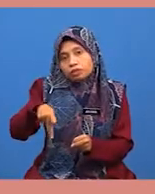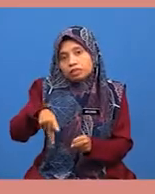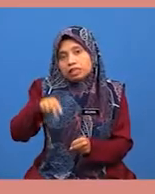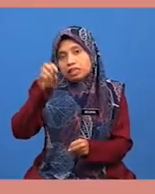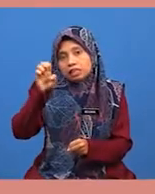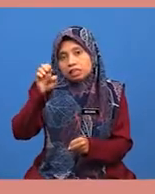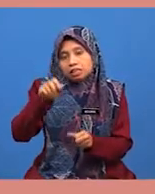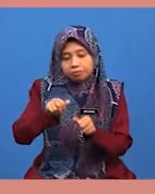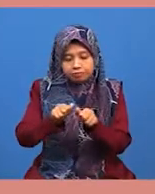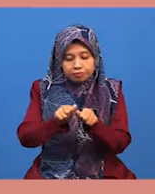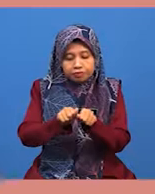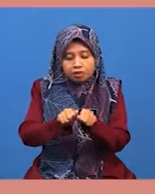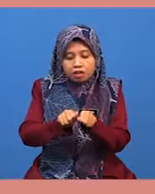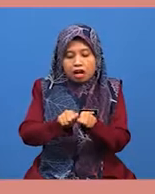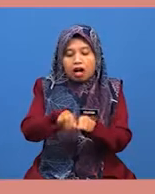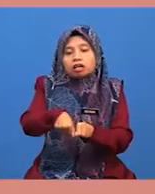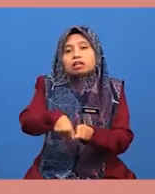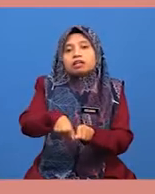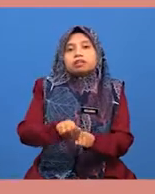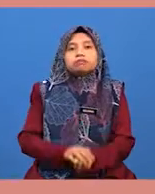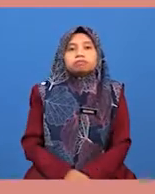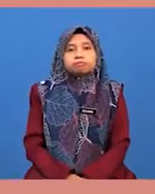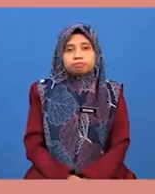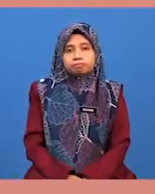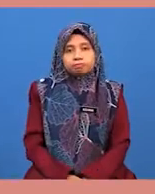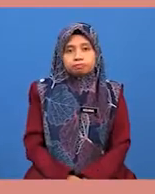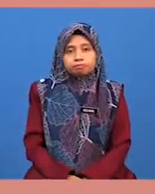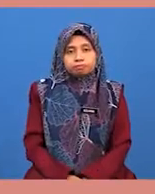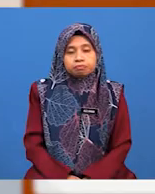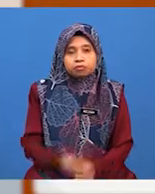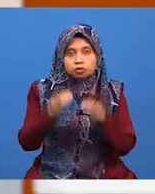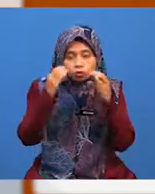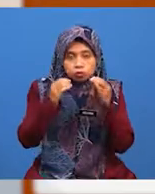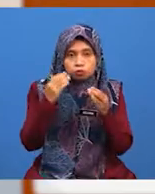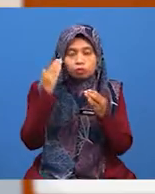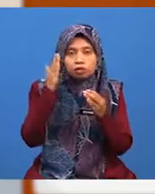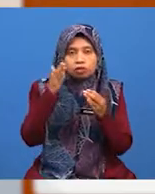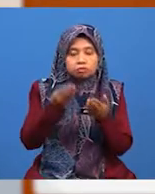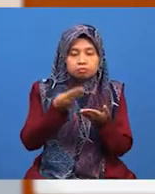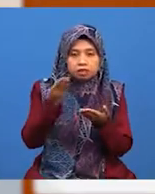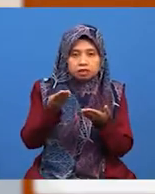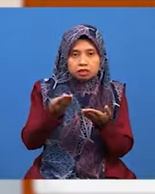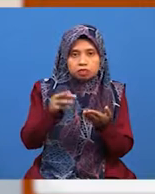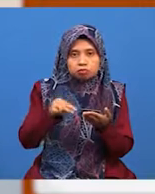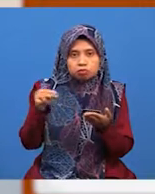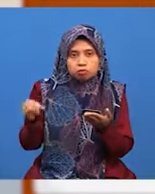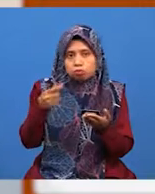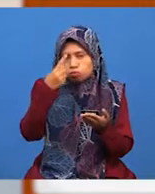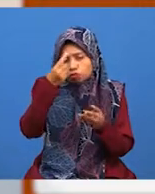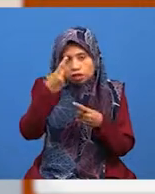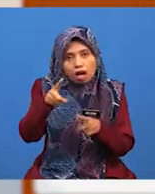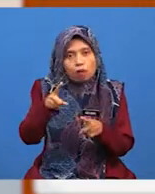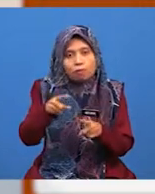E. Agar. Baiklah, cikgu akan berikan masa untuk murid-murid